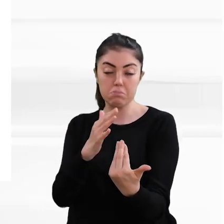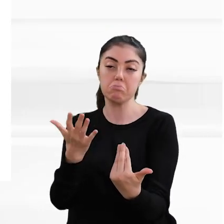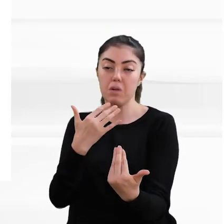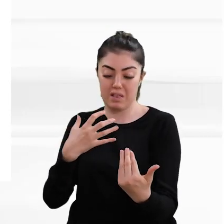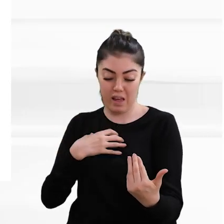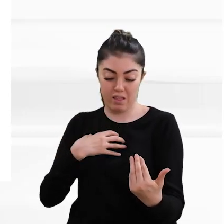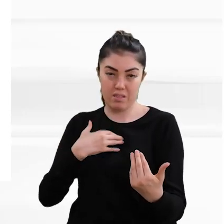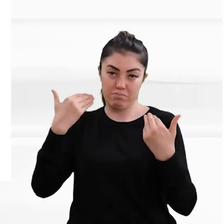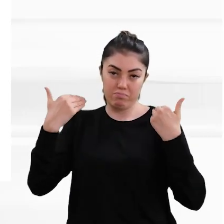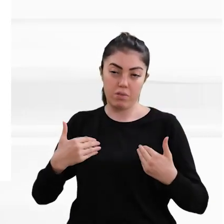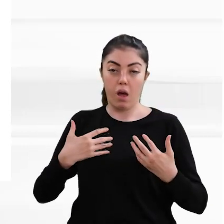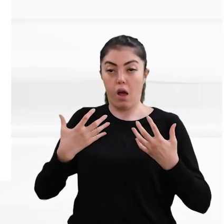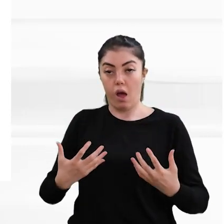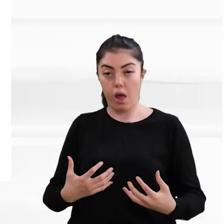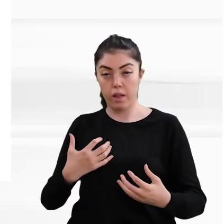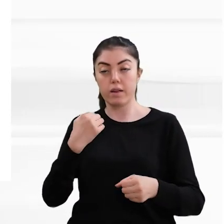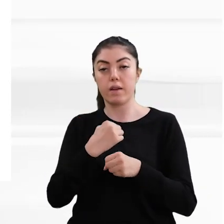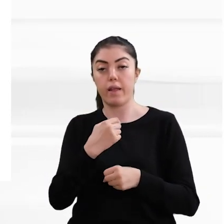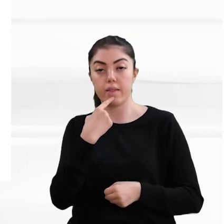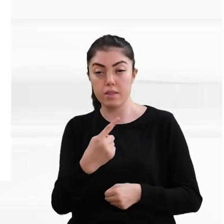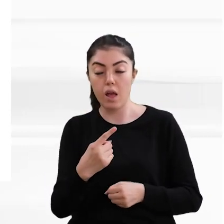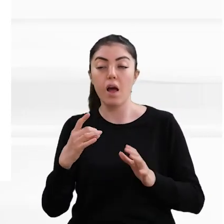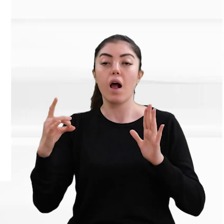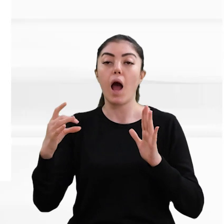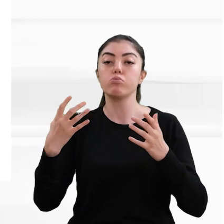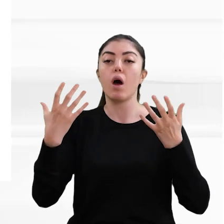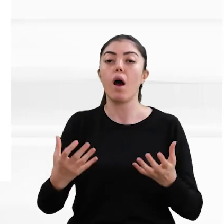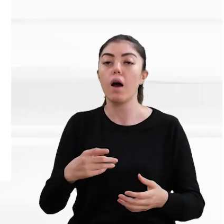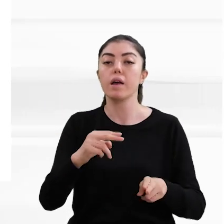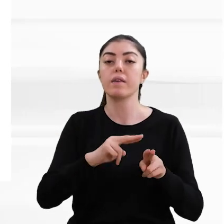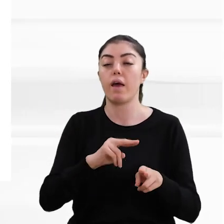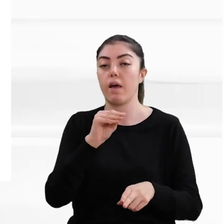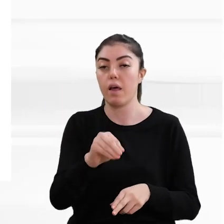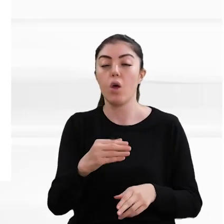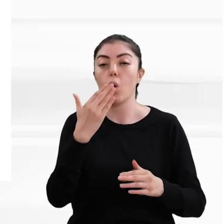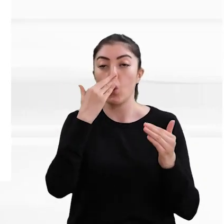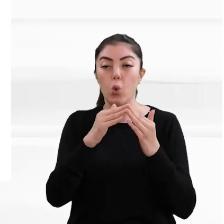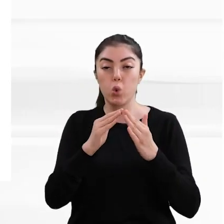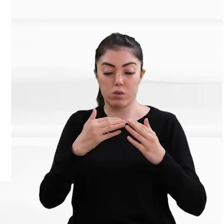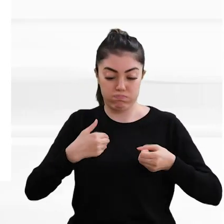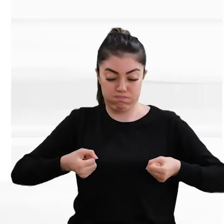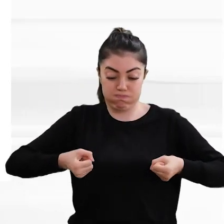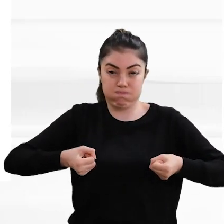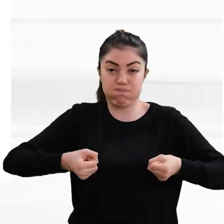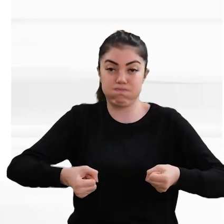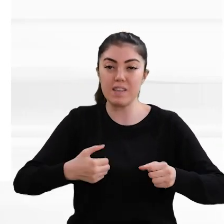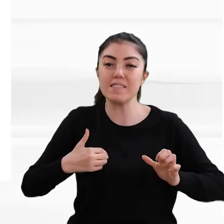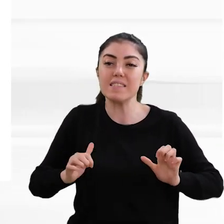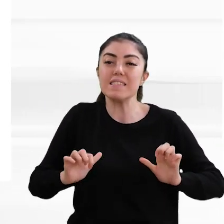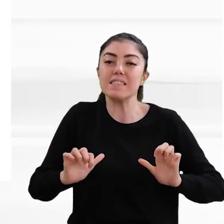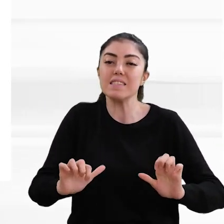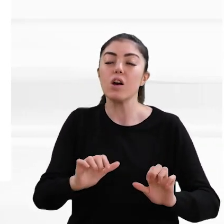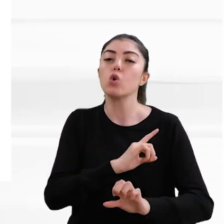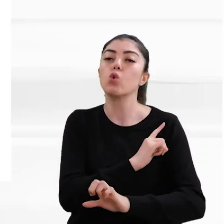diyelim. Karpuzun ağırlığına P diyelim. Efe'nin el arabasına uyguladığı kuvvete de F